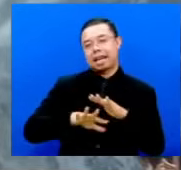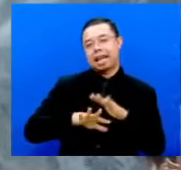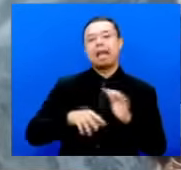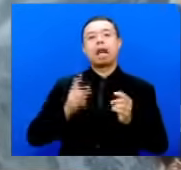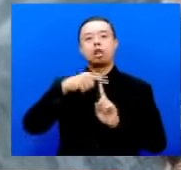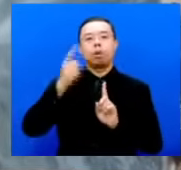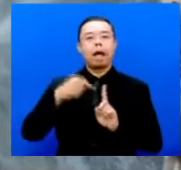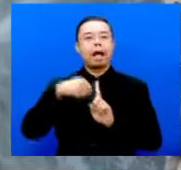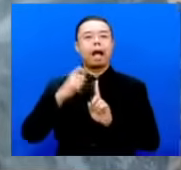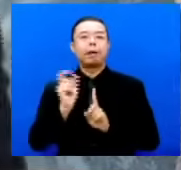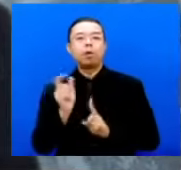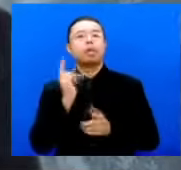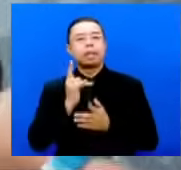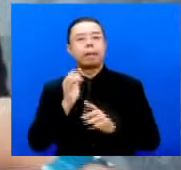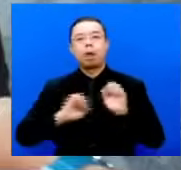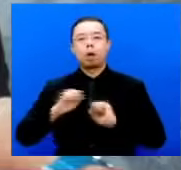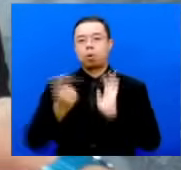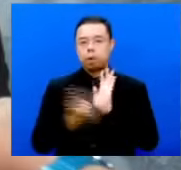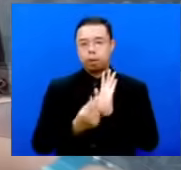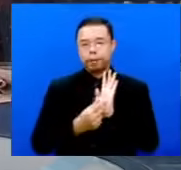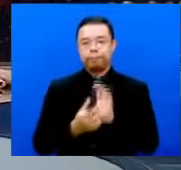tugasnya KPU itulah melaksanakan undang-undang saya